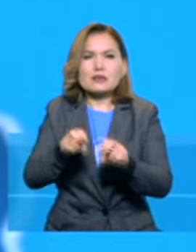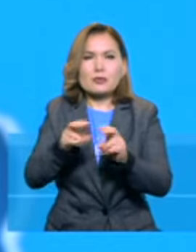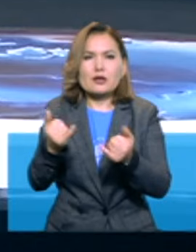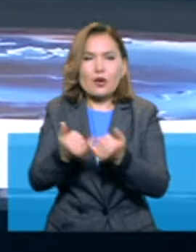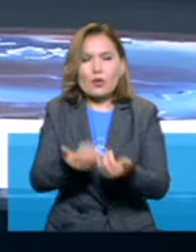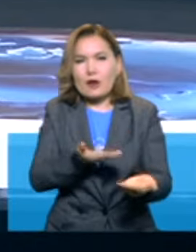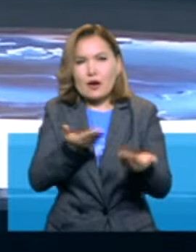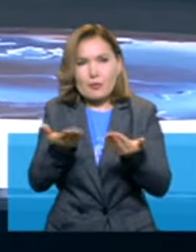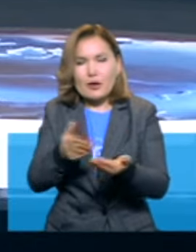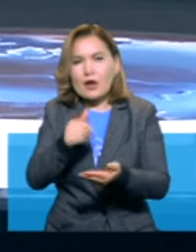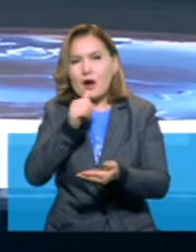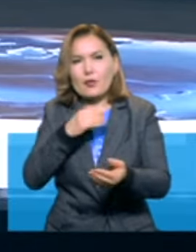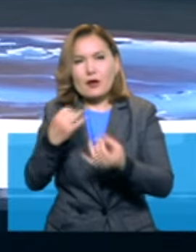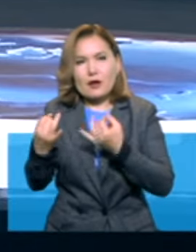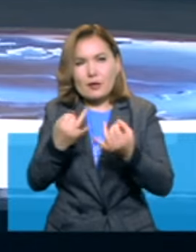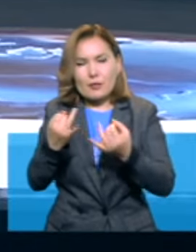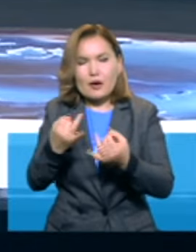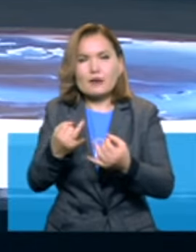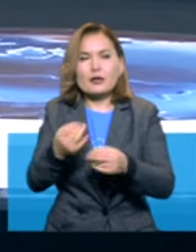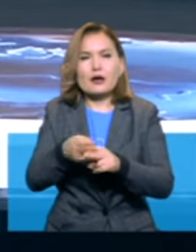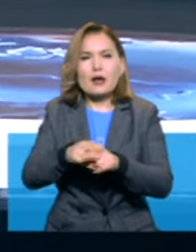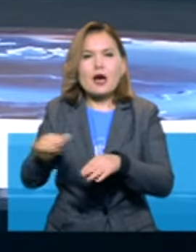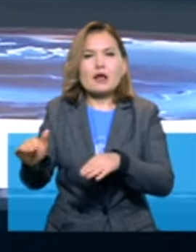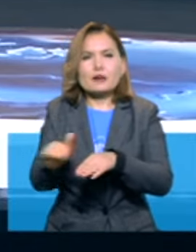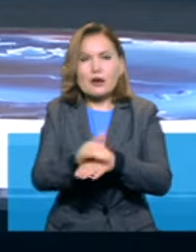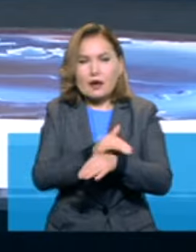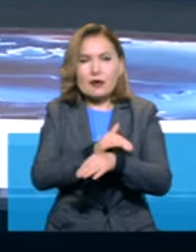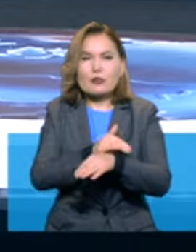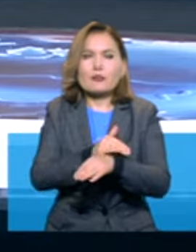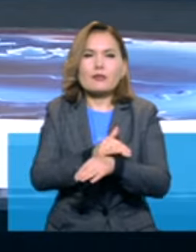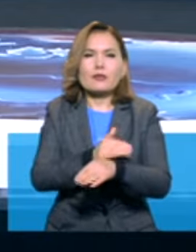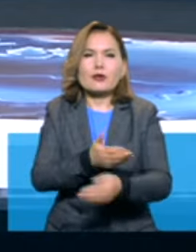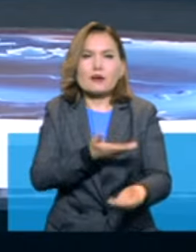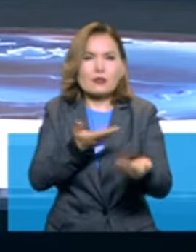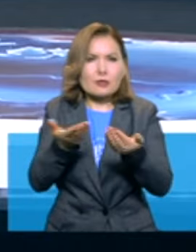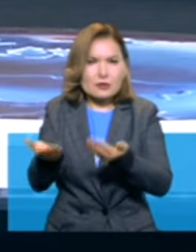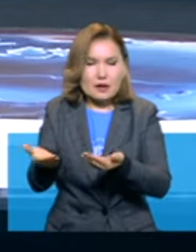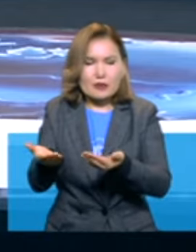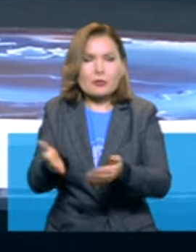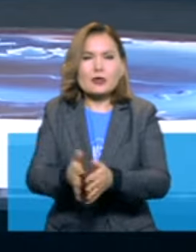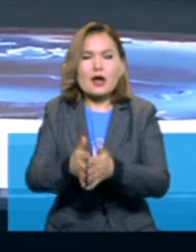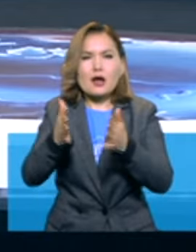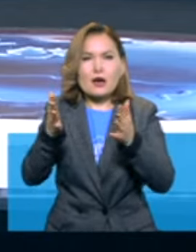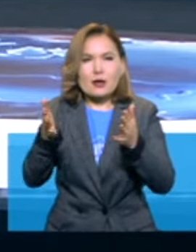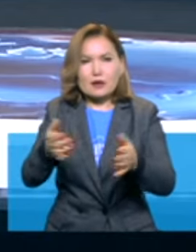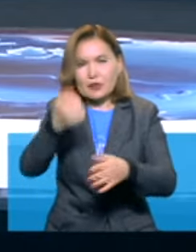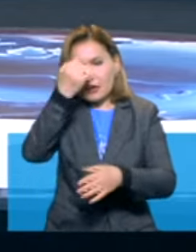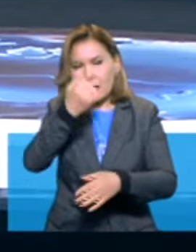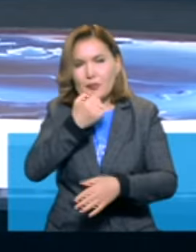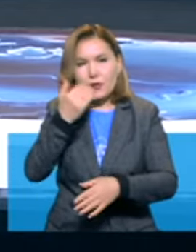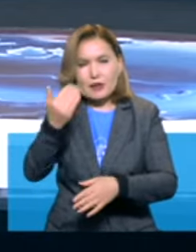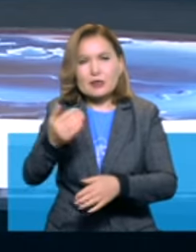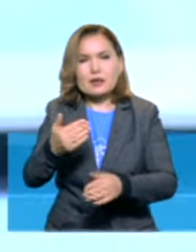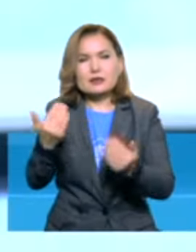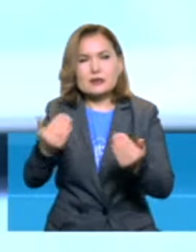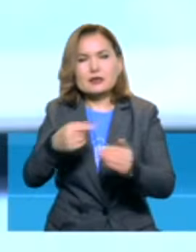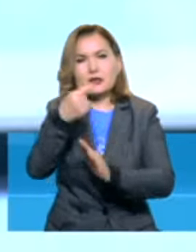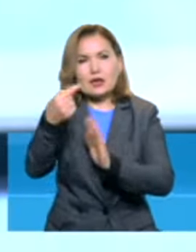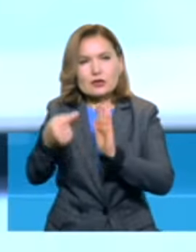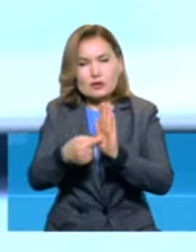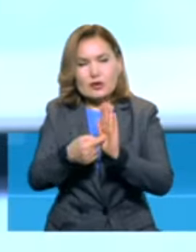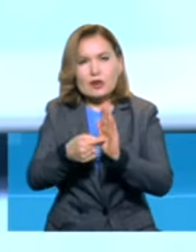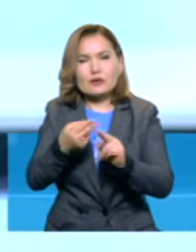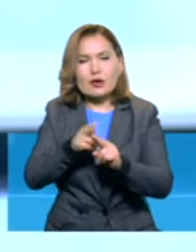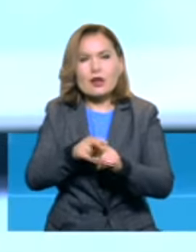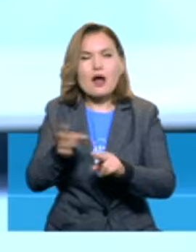студиямызға шақырған едік. Гаухар, қош келдіңіз. Гүлшат апай, қош келдіңіз. Саламатсыздар. Гаухар, сізге сұрағым бар. Бүкіл